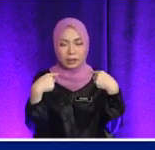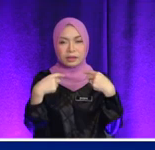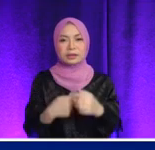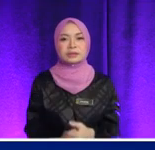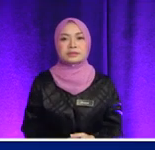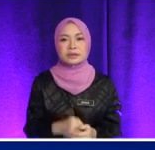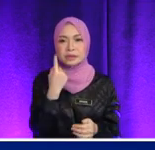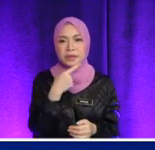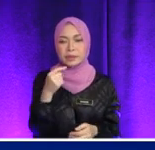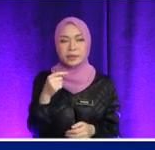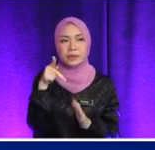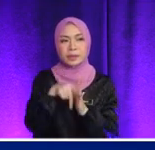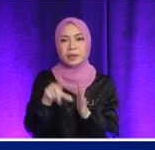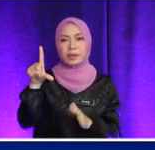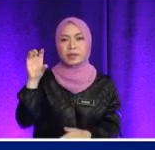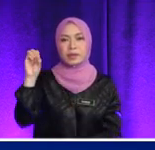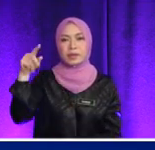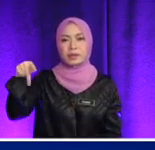pelopor aliran